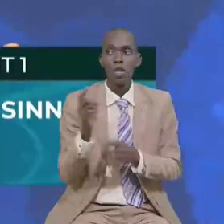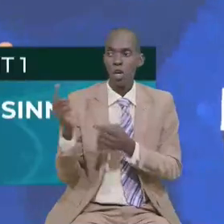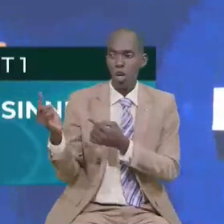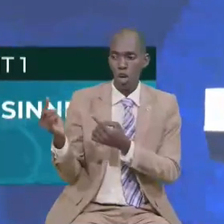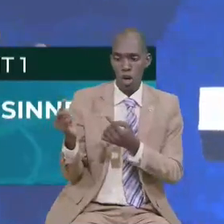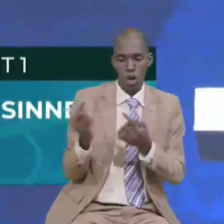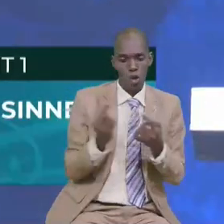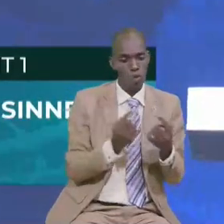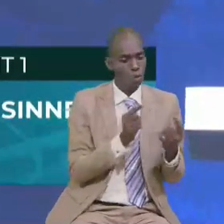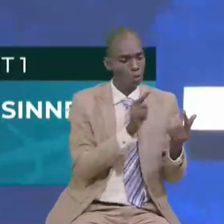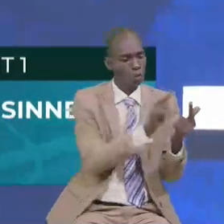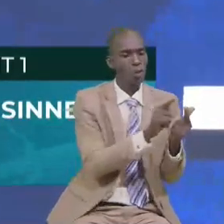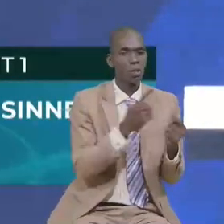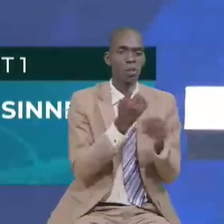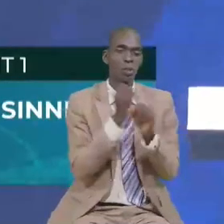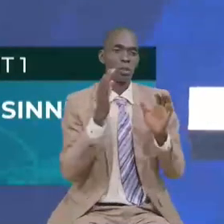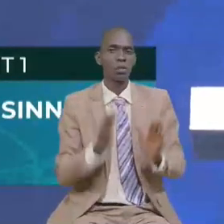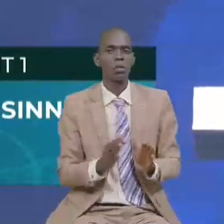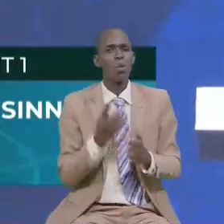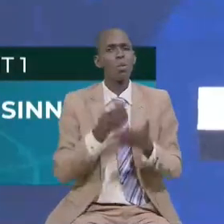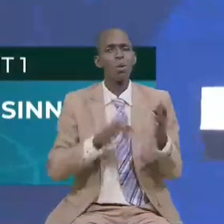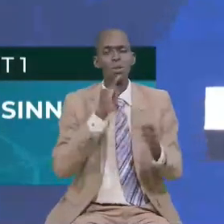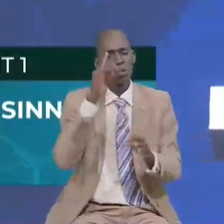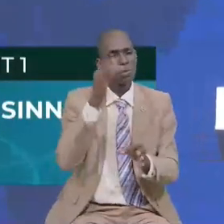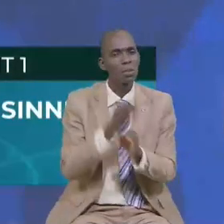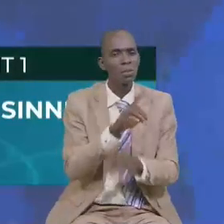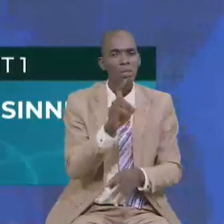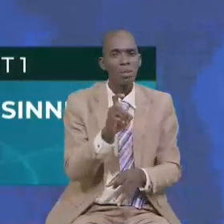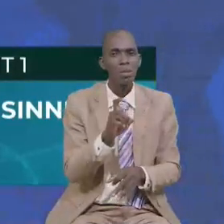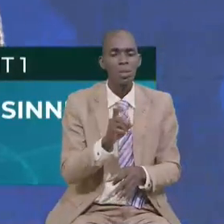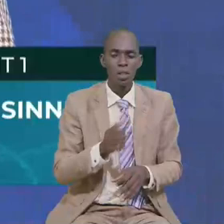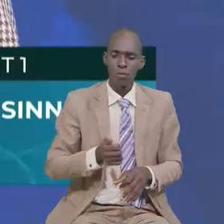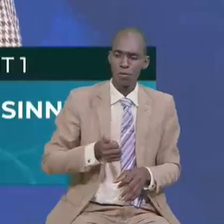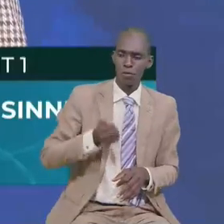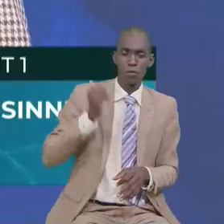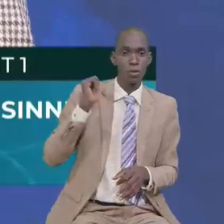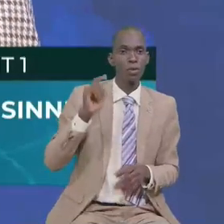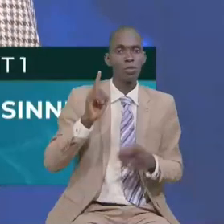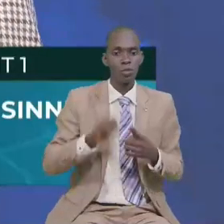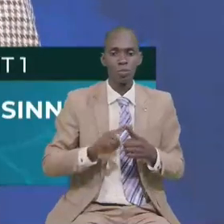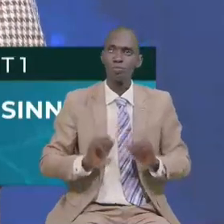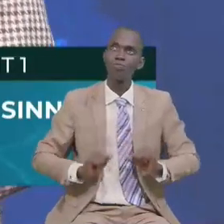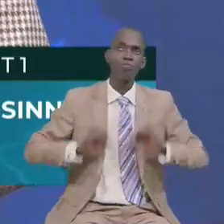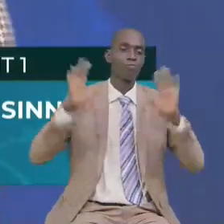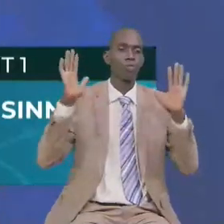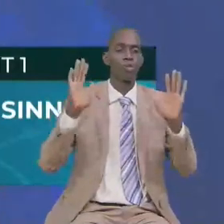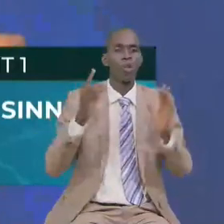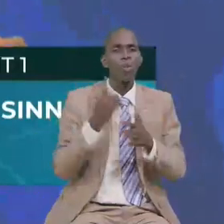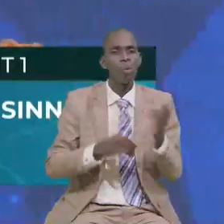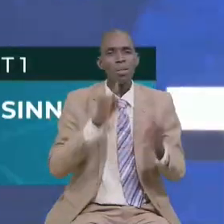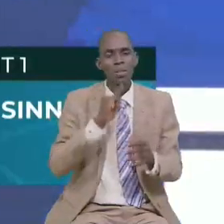Venir au Sauveur. Quelle foi? En refusant de céder. Quelle foi?